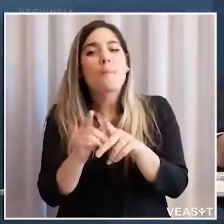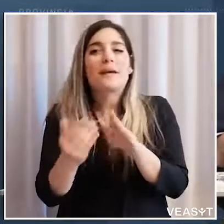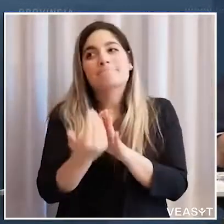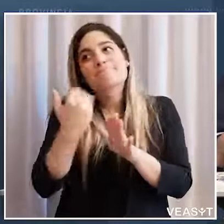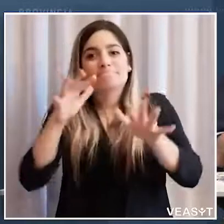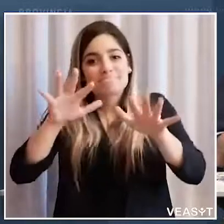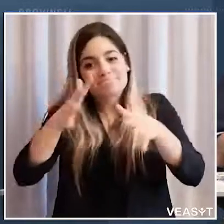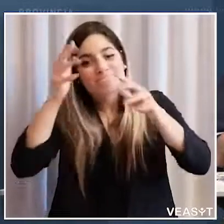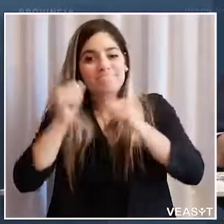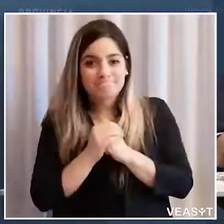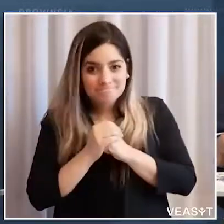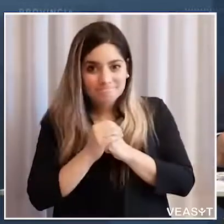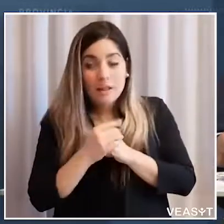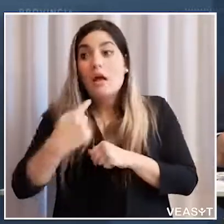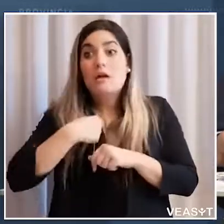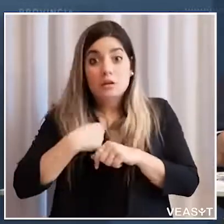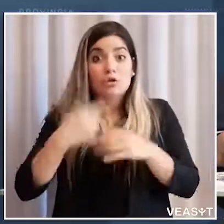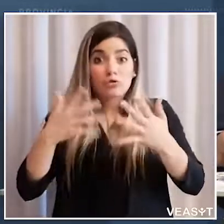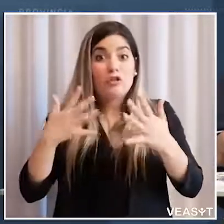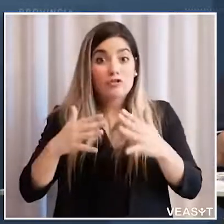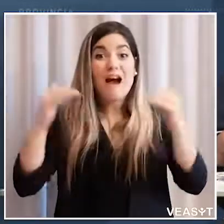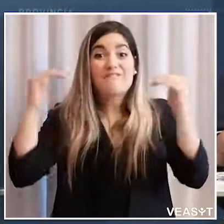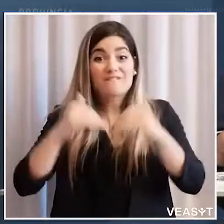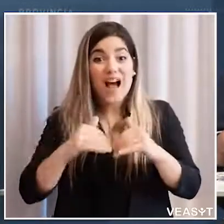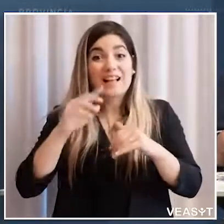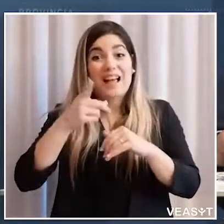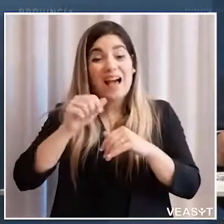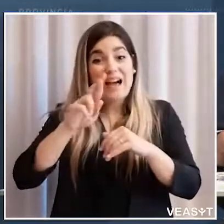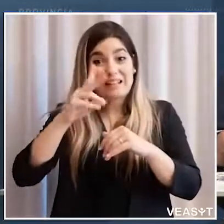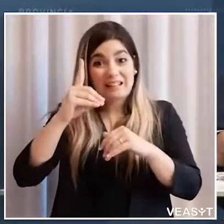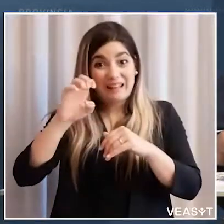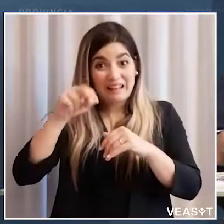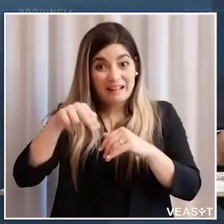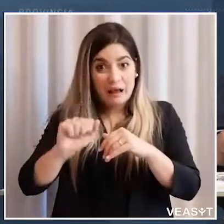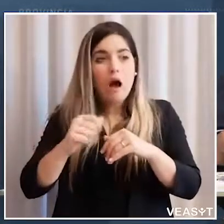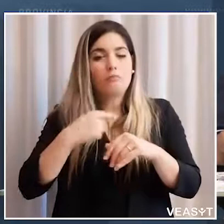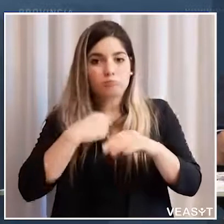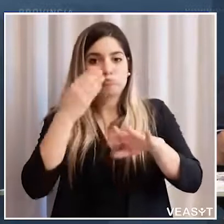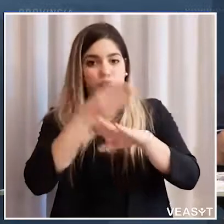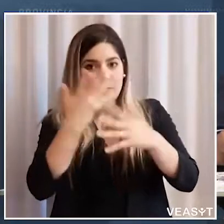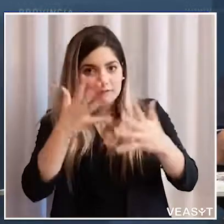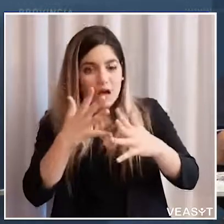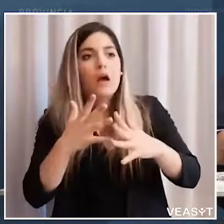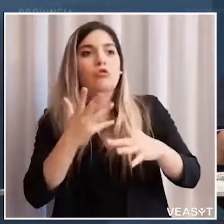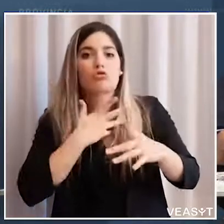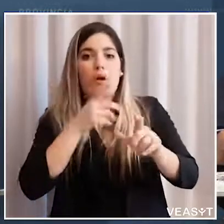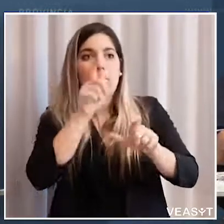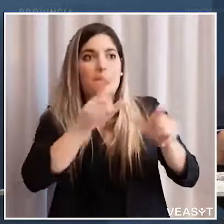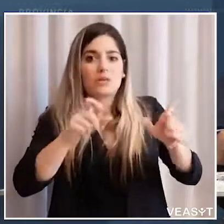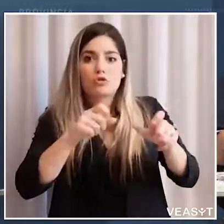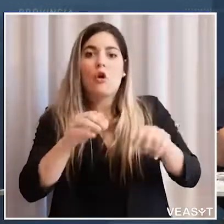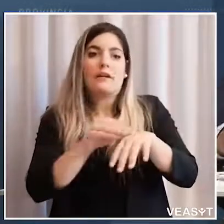oggi sono stato in questa serie di test della val gardena per tutti coloro che sono al fonte nel servizio sanitario